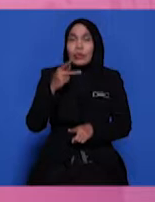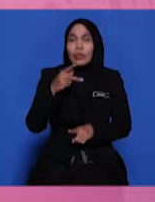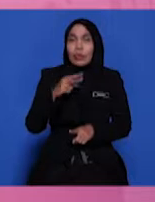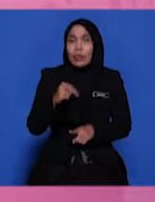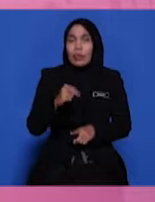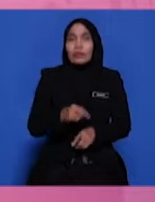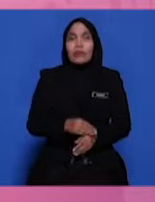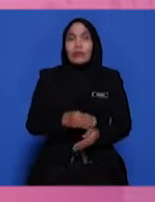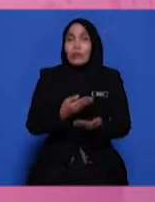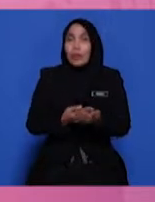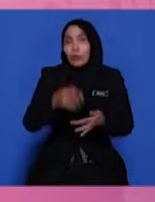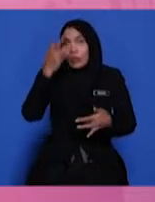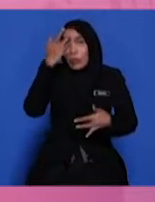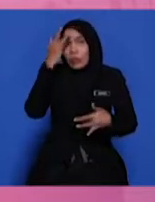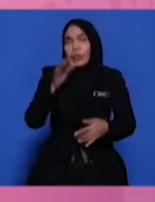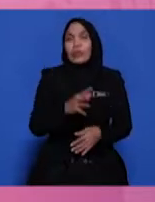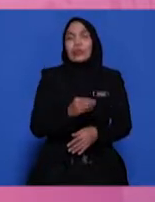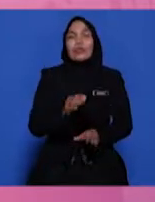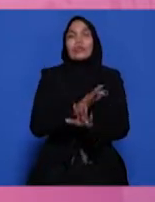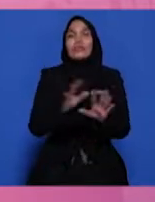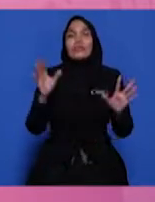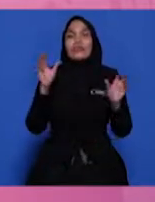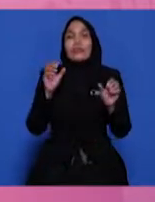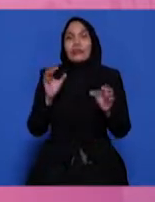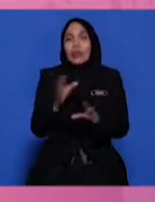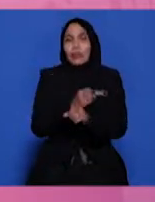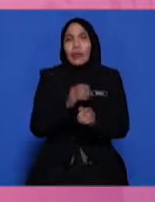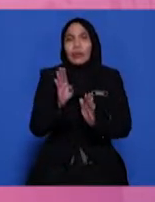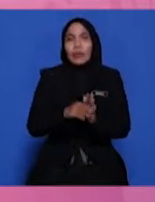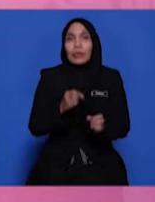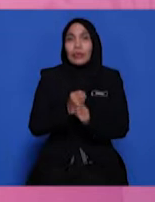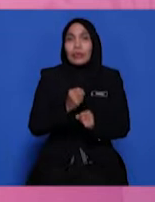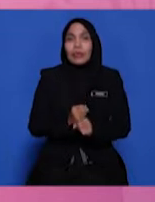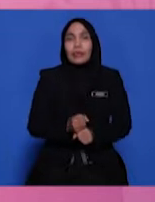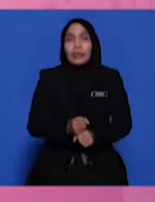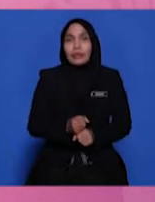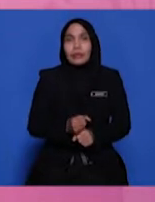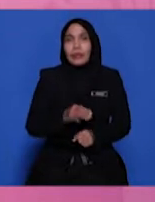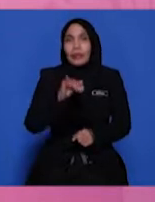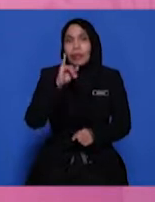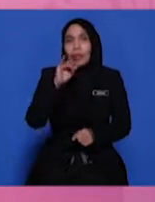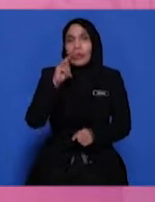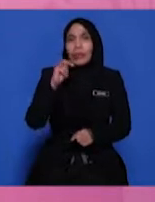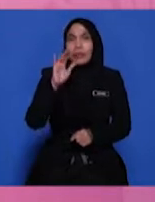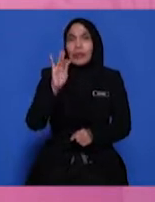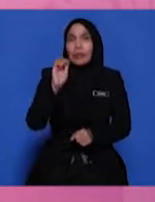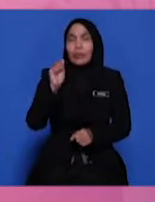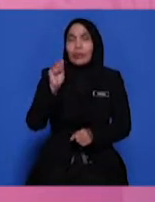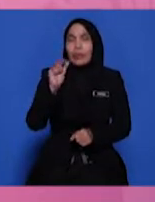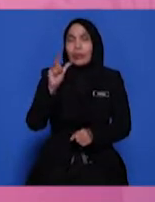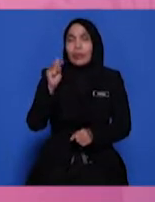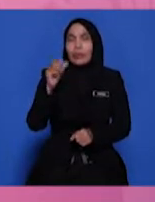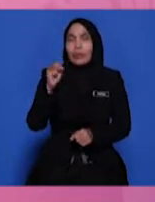inflasi melebihi kenaikan gaji, sewa diterima adalah tidak tetap, berlakunya sesuatu di